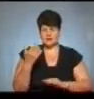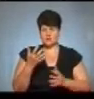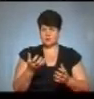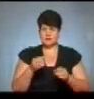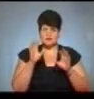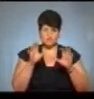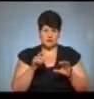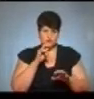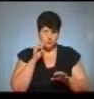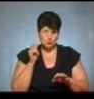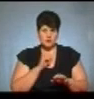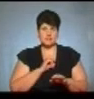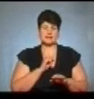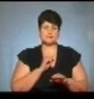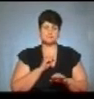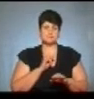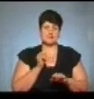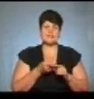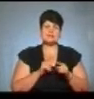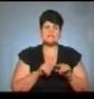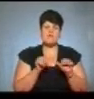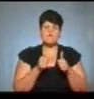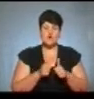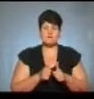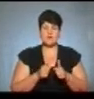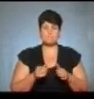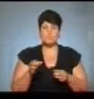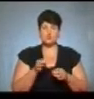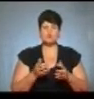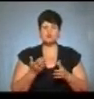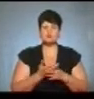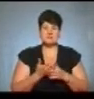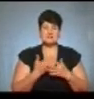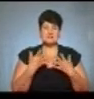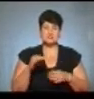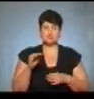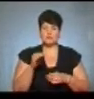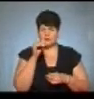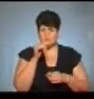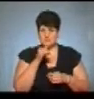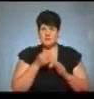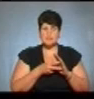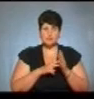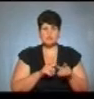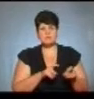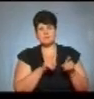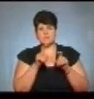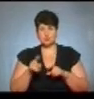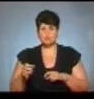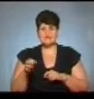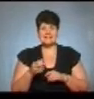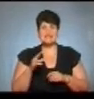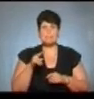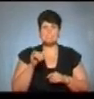України щодо монетизації субсидій. І ця форма монетизованої субсидії, а вже з жовтня місяця також планується перехід на монетизацію